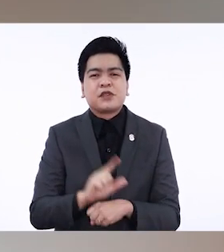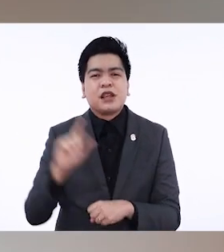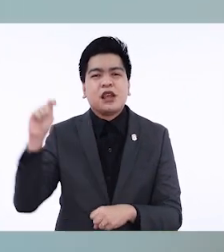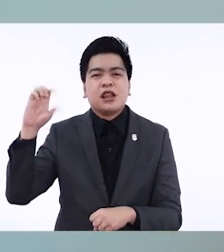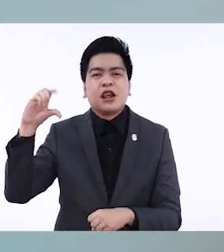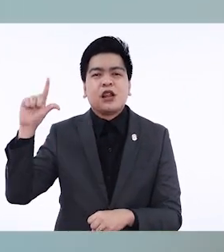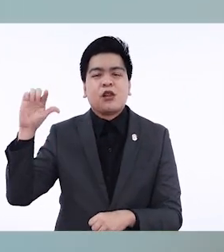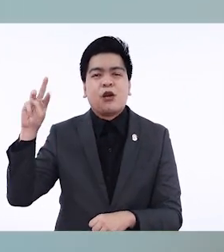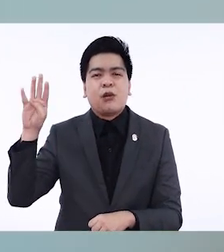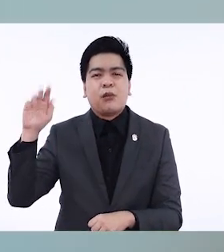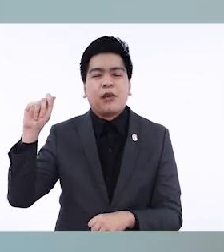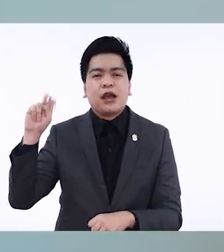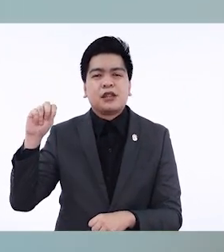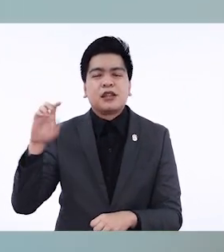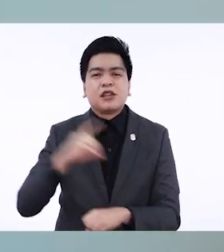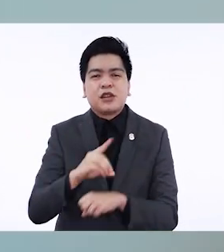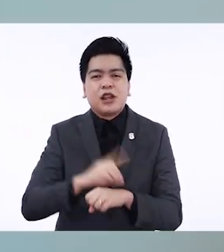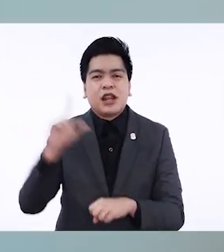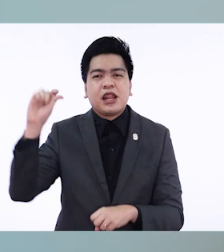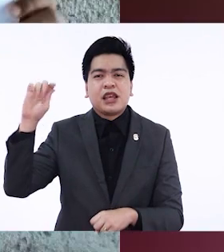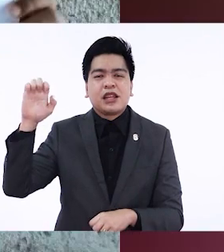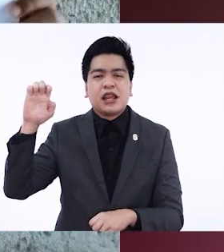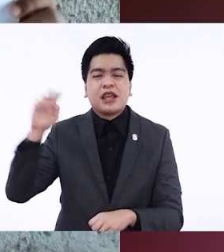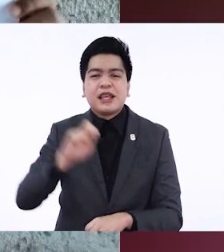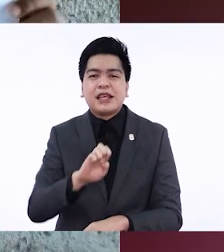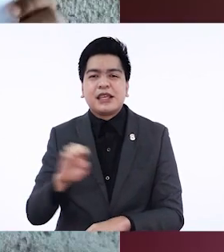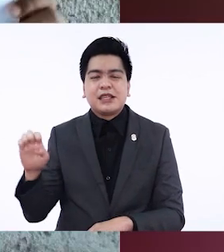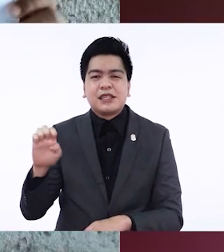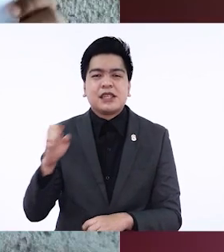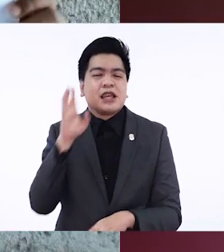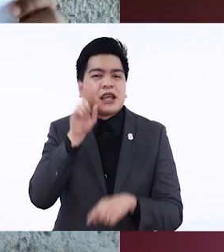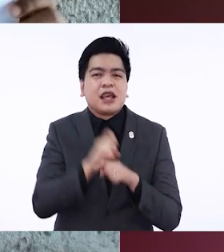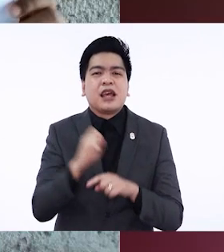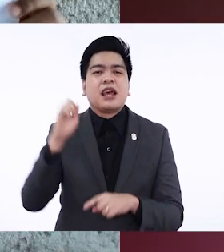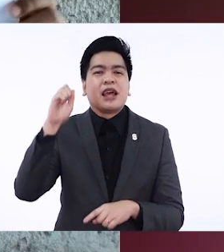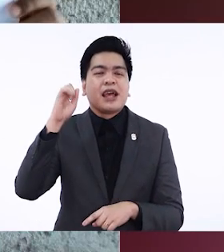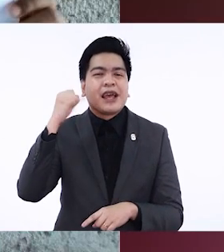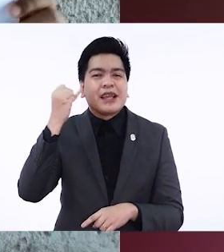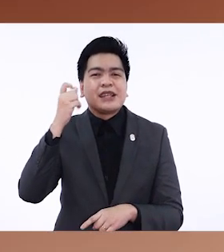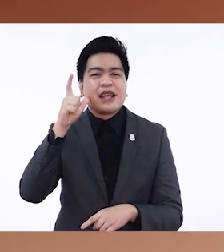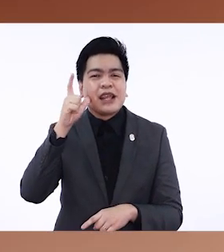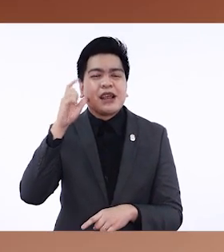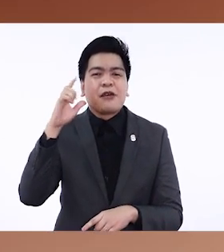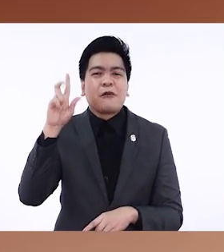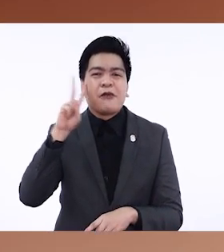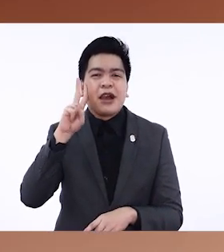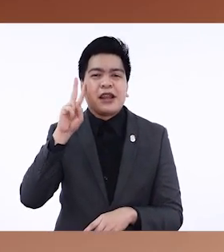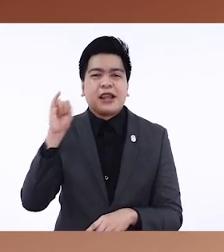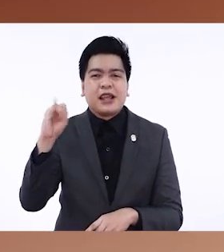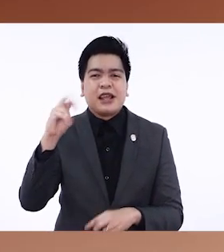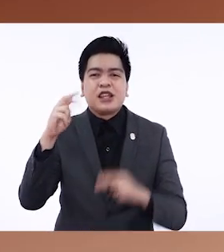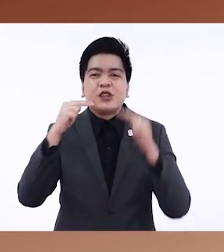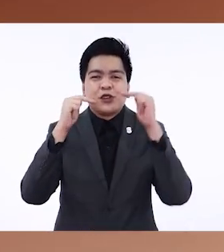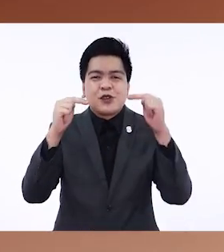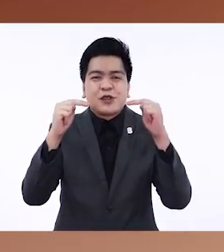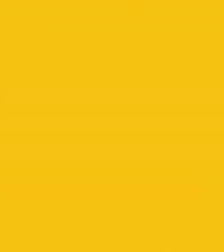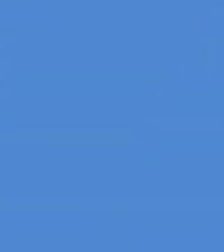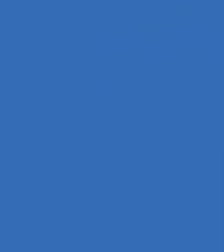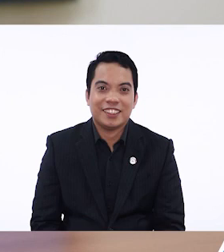Tacloban City, distrito ng Leyte East, ako po si kapatid na LJ Bale para sa Iglesia ni Cristo News